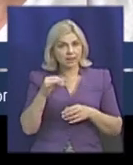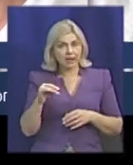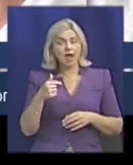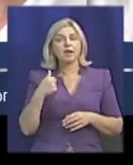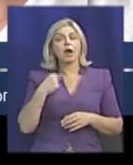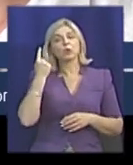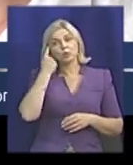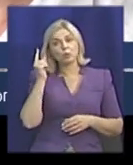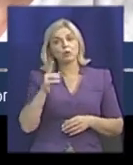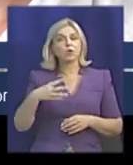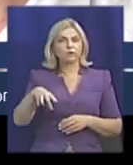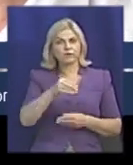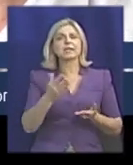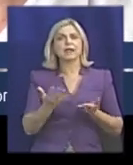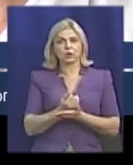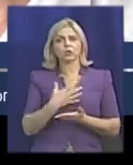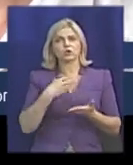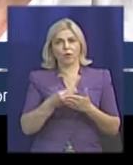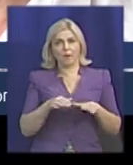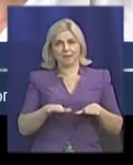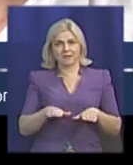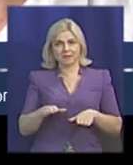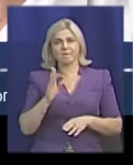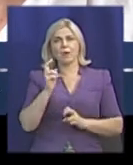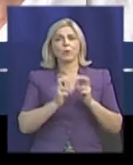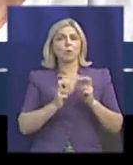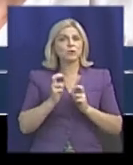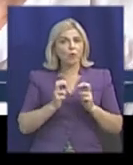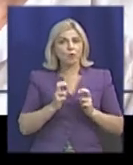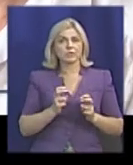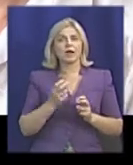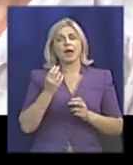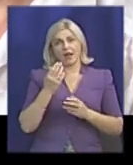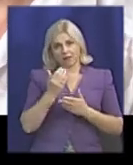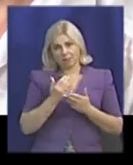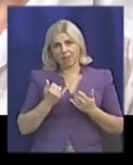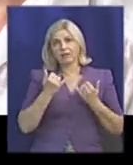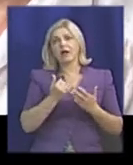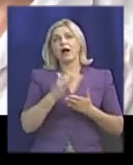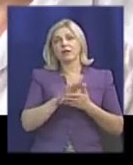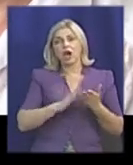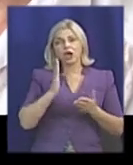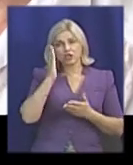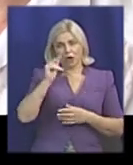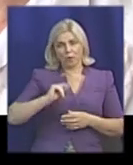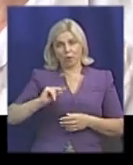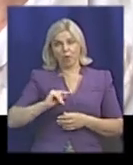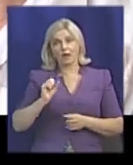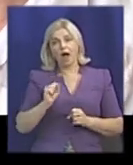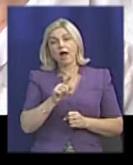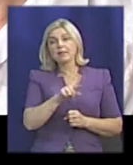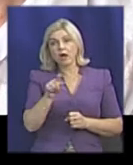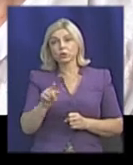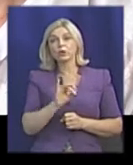що вони всі знайдуть своє місце в промисловості для подальшої роботи, а дехто з них і